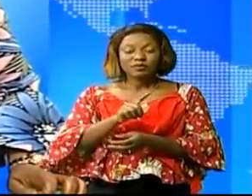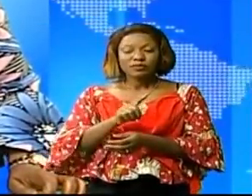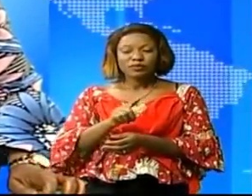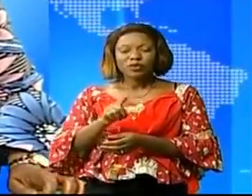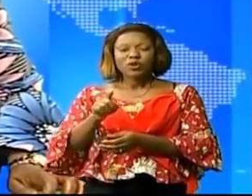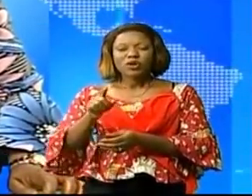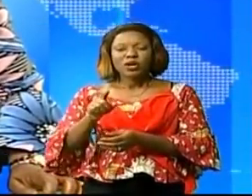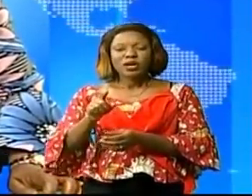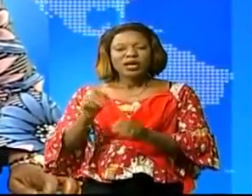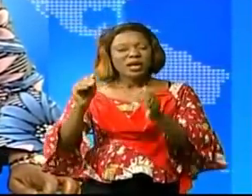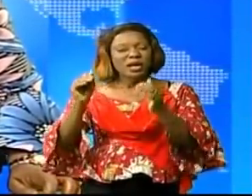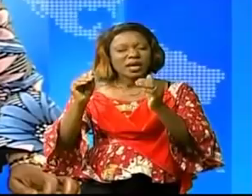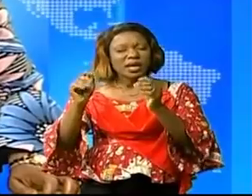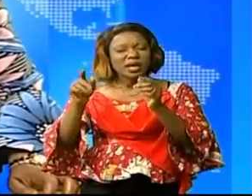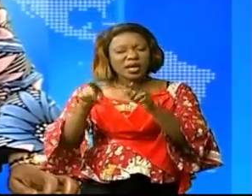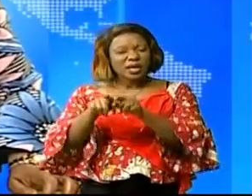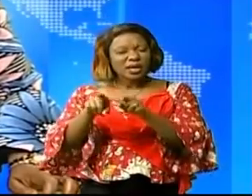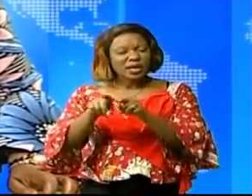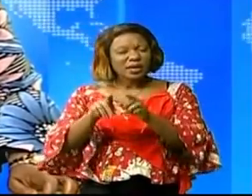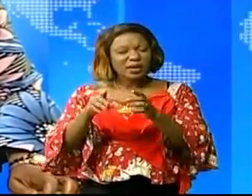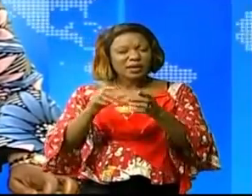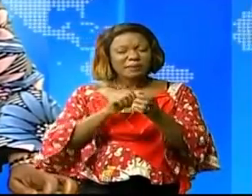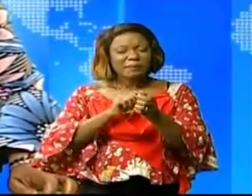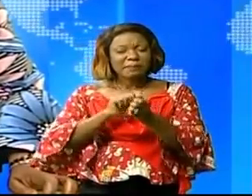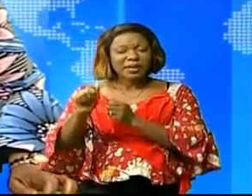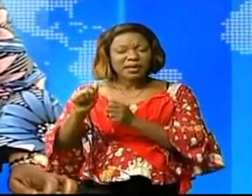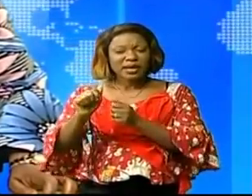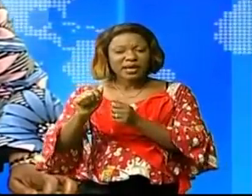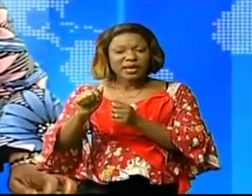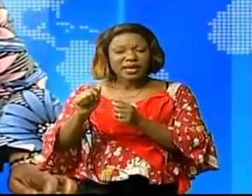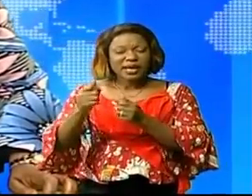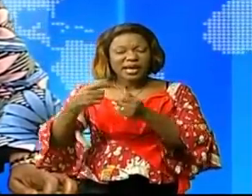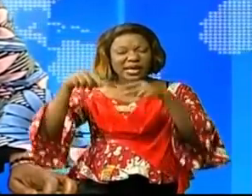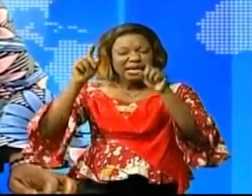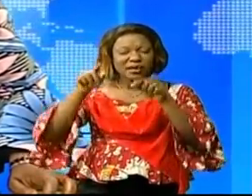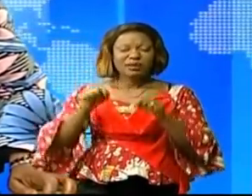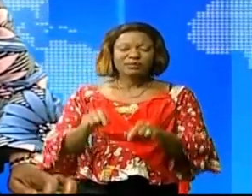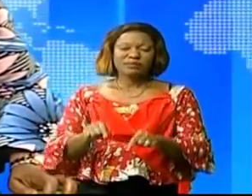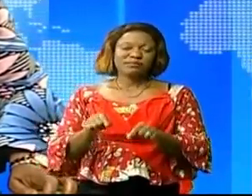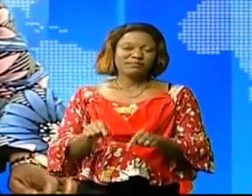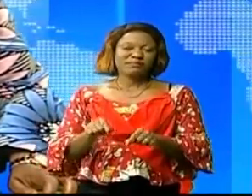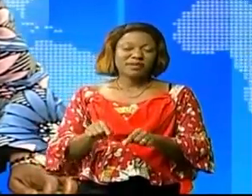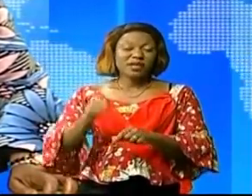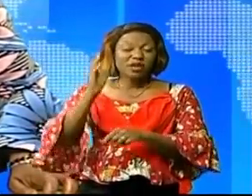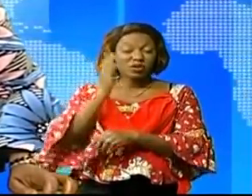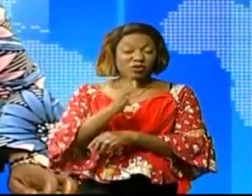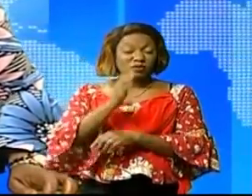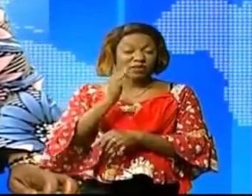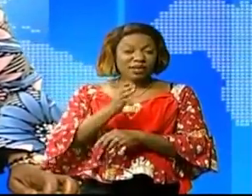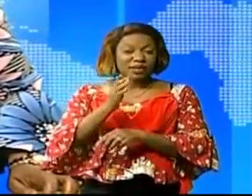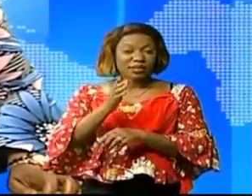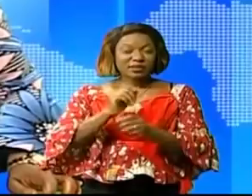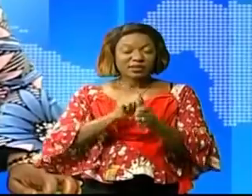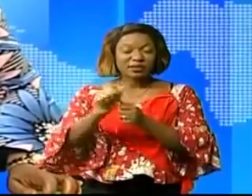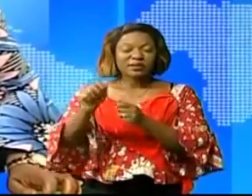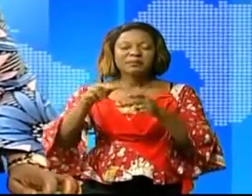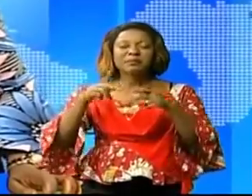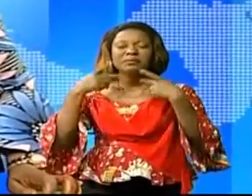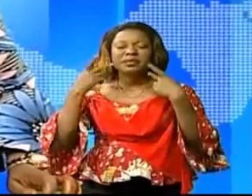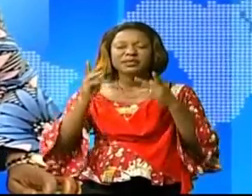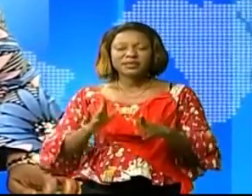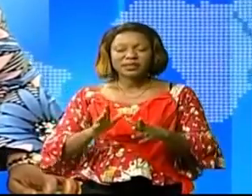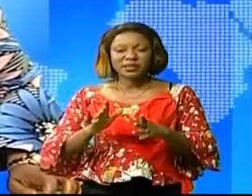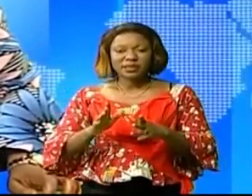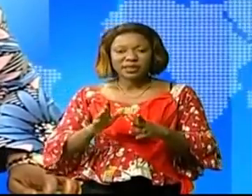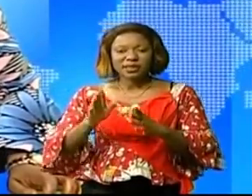siècle présent ». C'est le thème de la conférence qu'organise à Kinshasa le révérend Paul Mukendi du 17 au